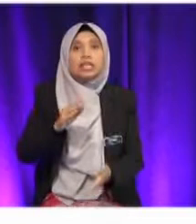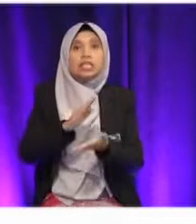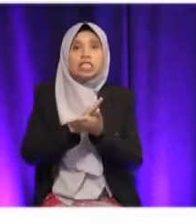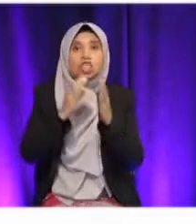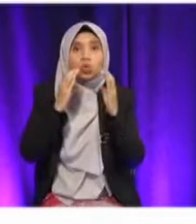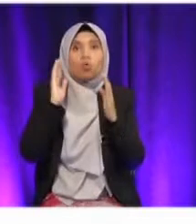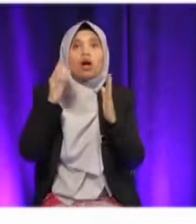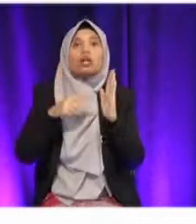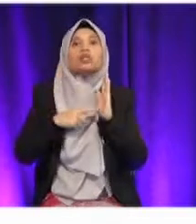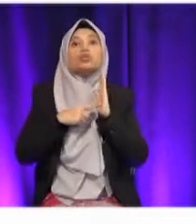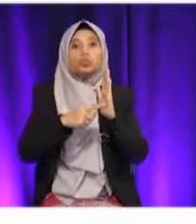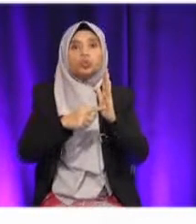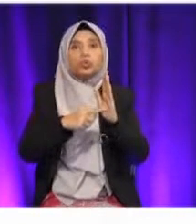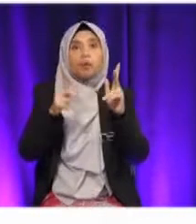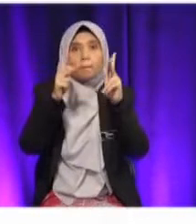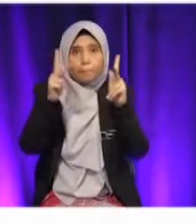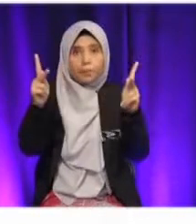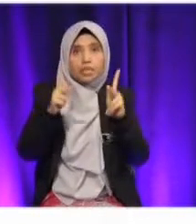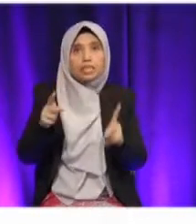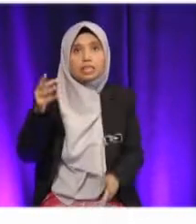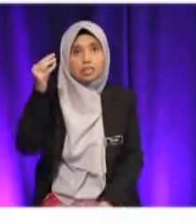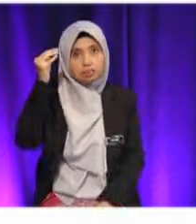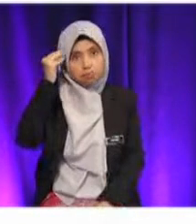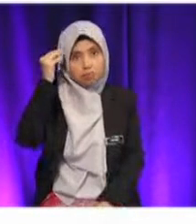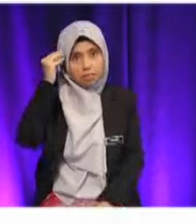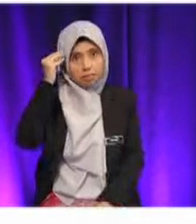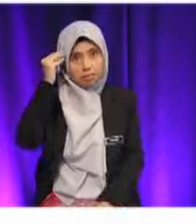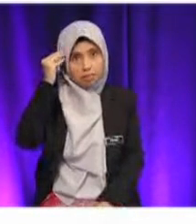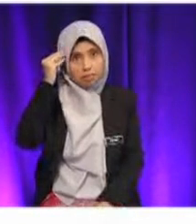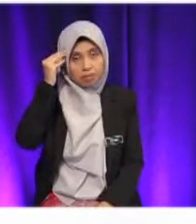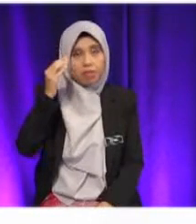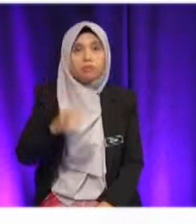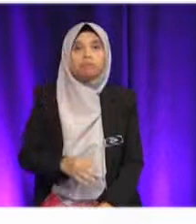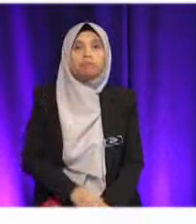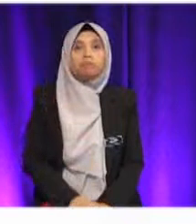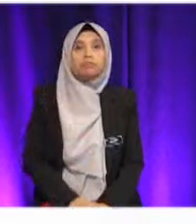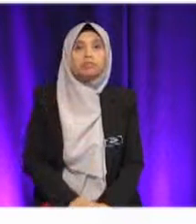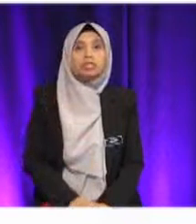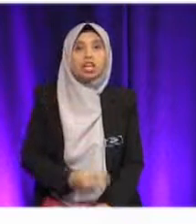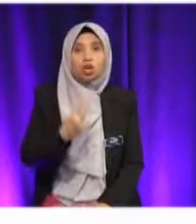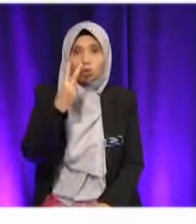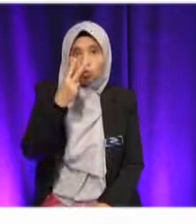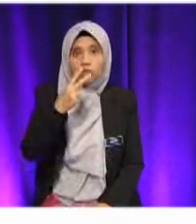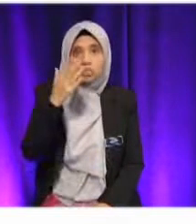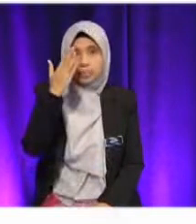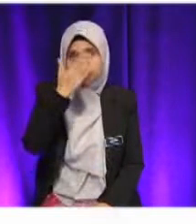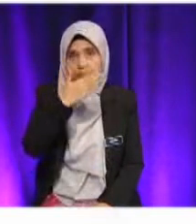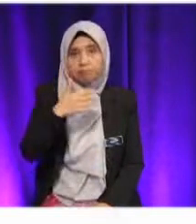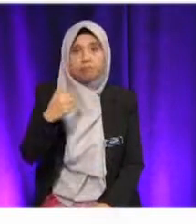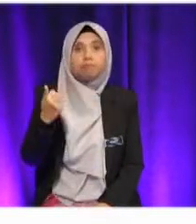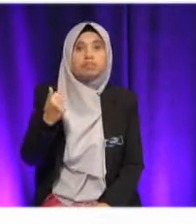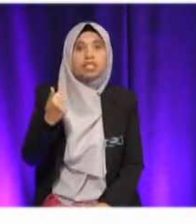dan yakni yang secara saya bawa ke sinilah Oh Nisa fisika adanya sekali Bagi tengok macam tulisan